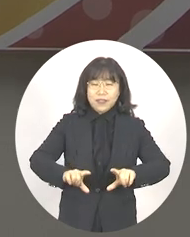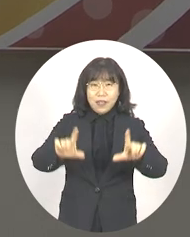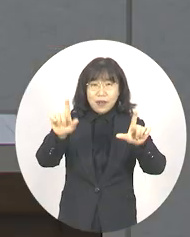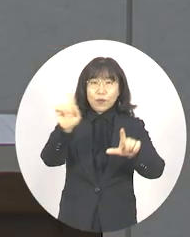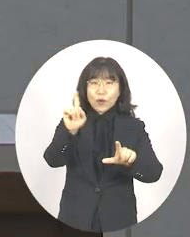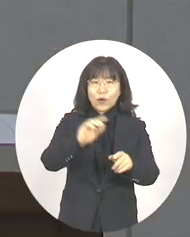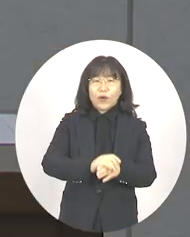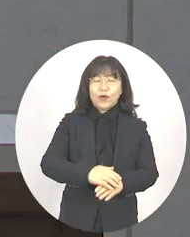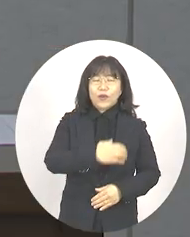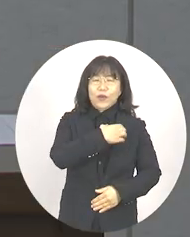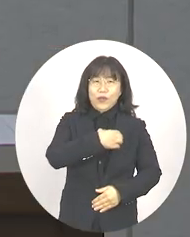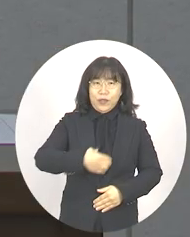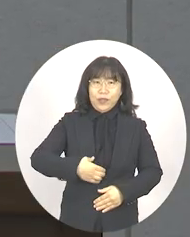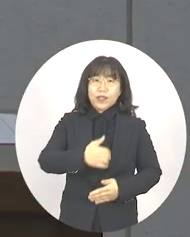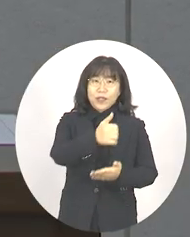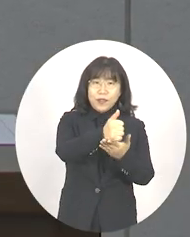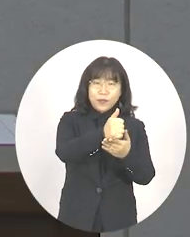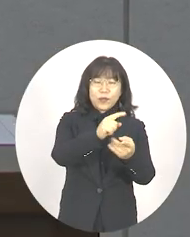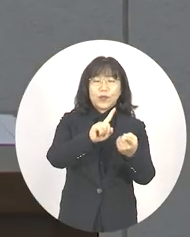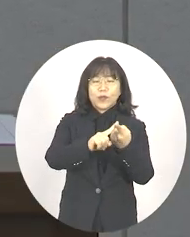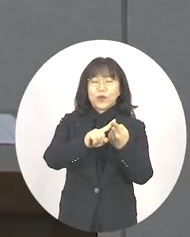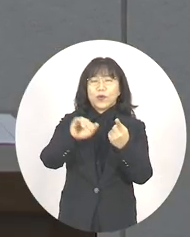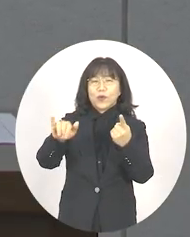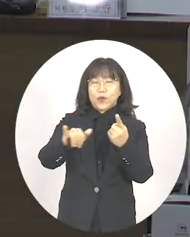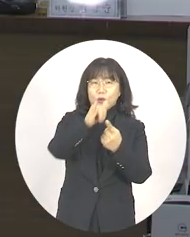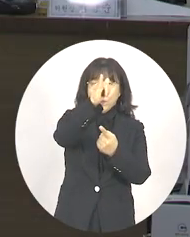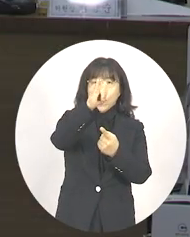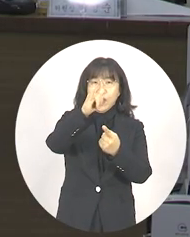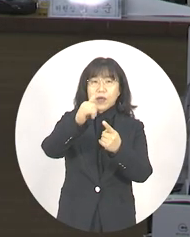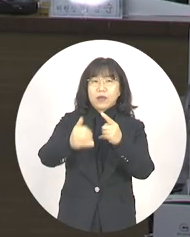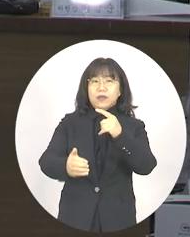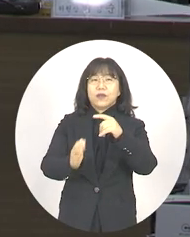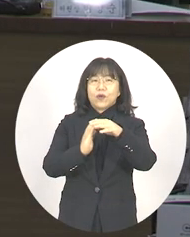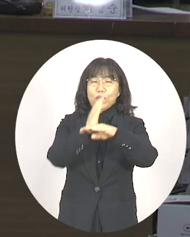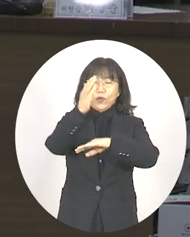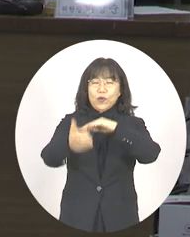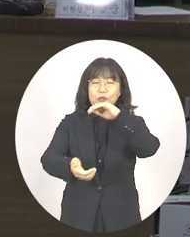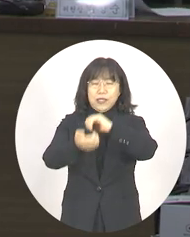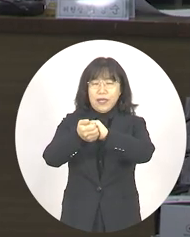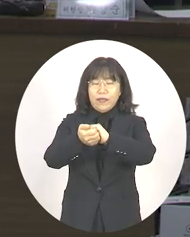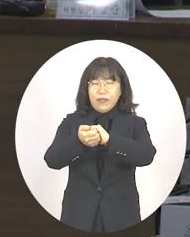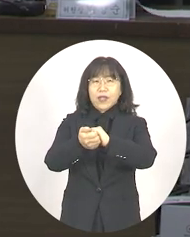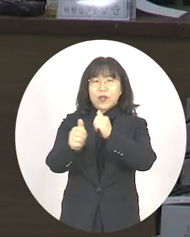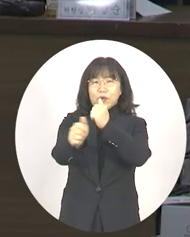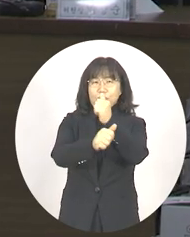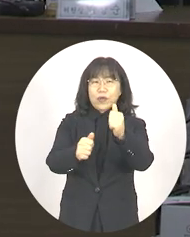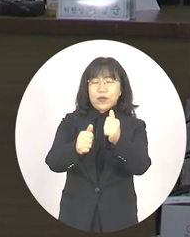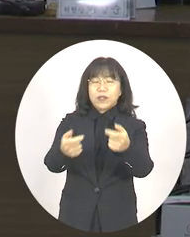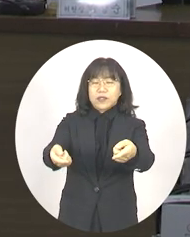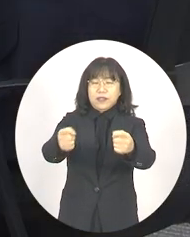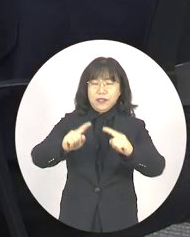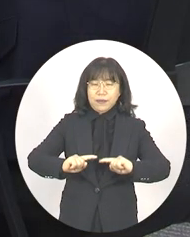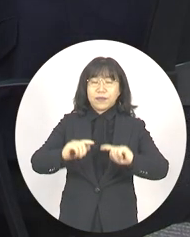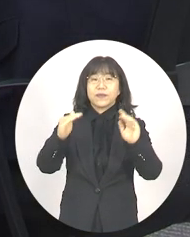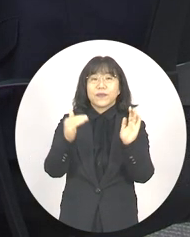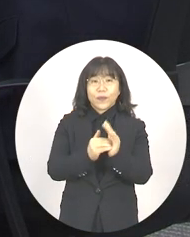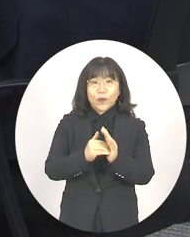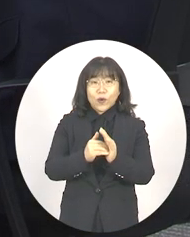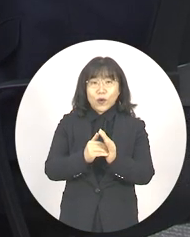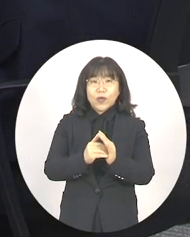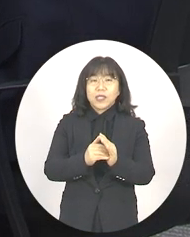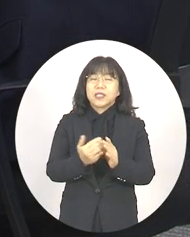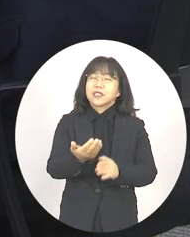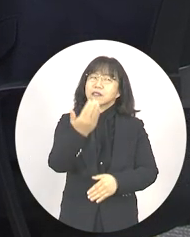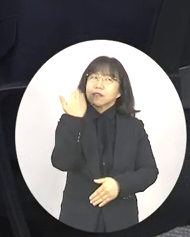김태우 강서구청장을 비롯해 박창순 공항 고도 제한 완화 추진위원장과 위원 등이 참석했습니다.